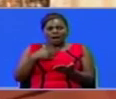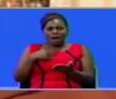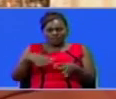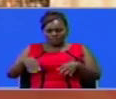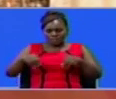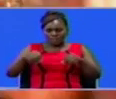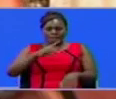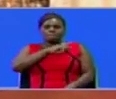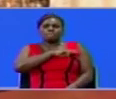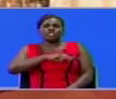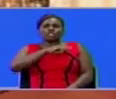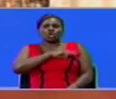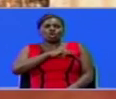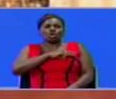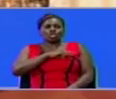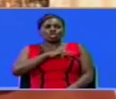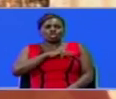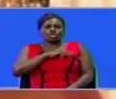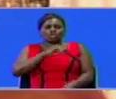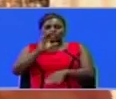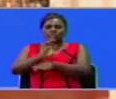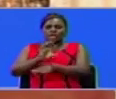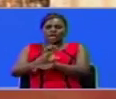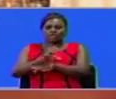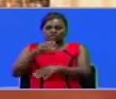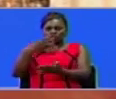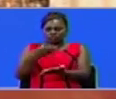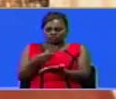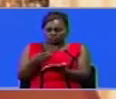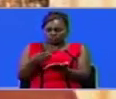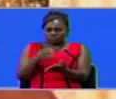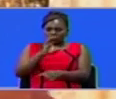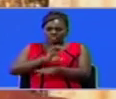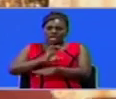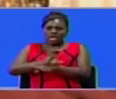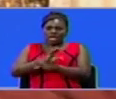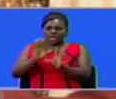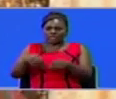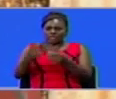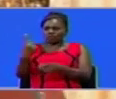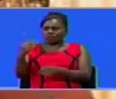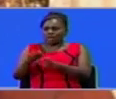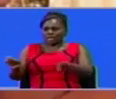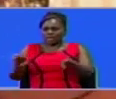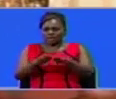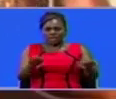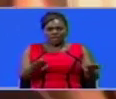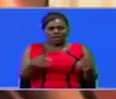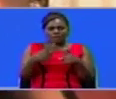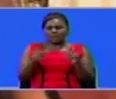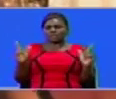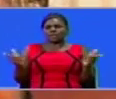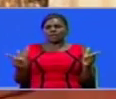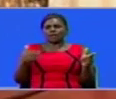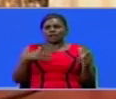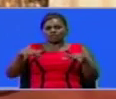Catholic iliongea na watu hapa watafute pesa kidogo. My mission ikaongeza wakapatiwa eka moja moja katika sehemu hii. Like pia